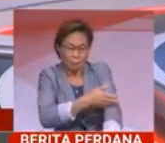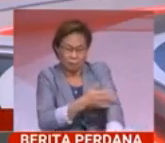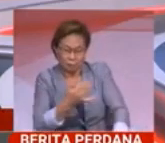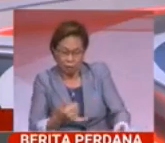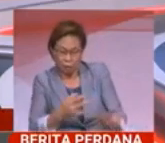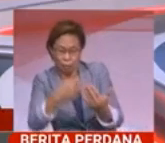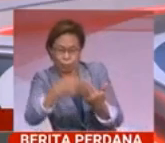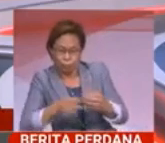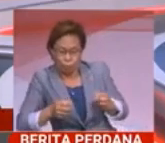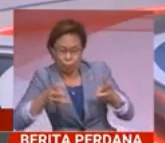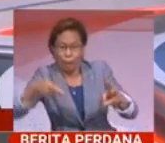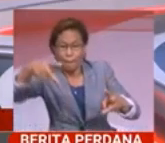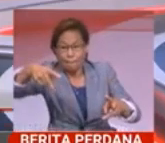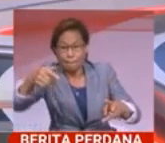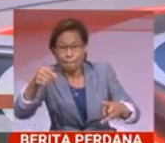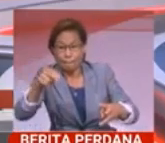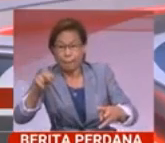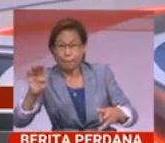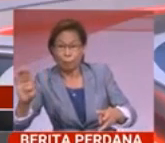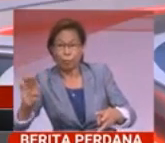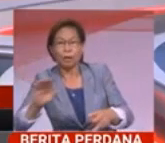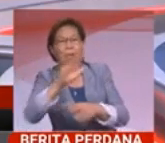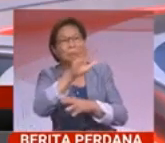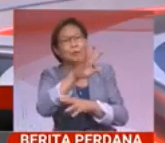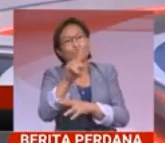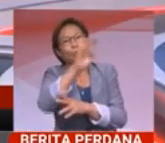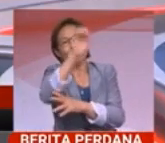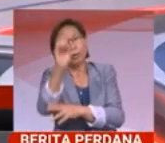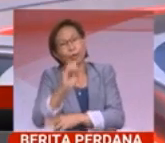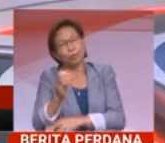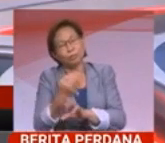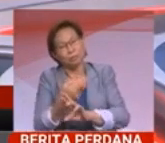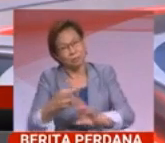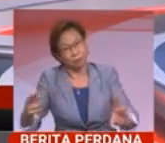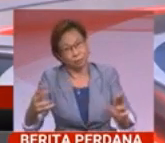project at lebuhraya pembunuh adalah 50-200